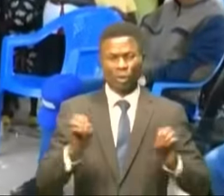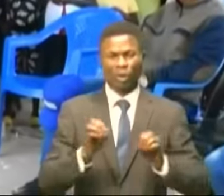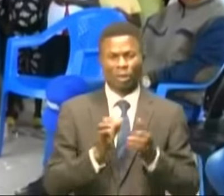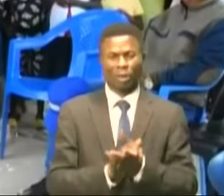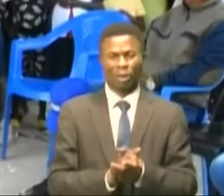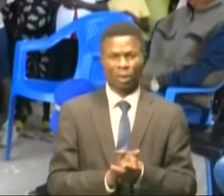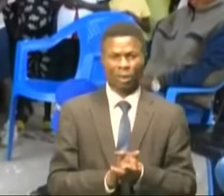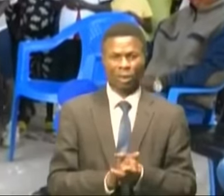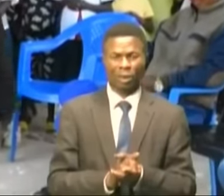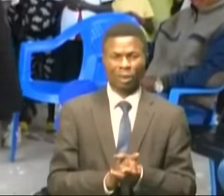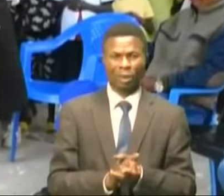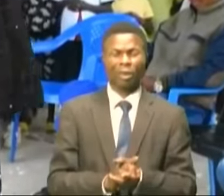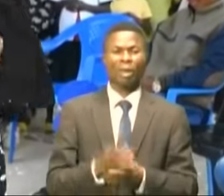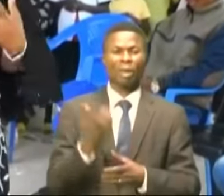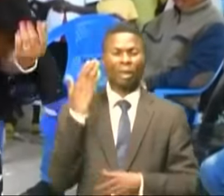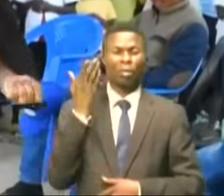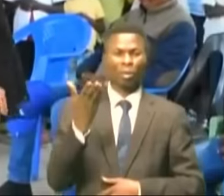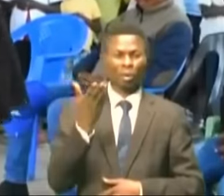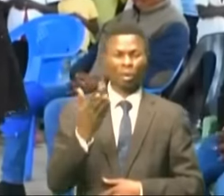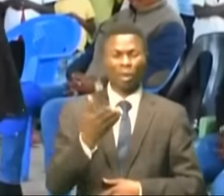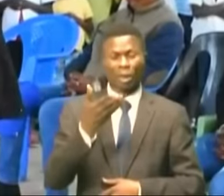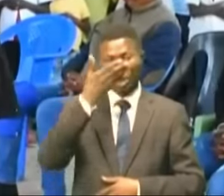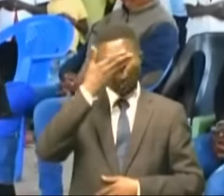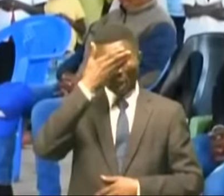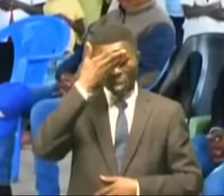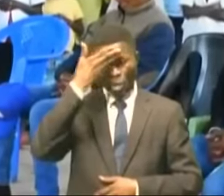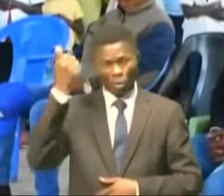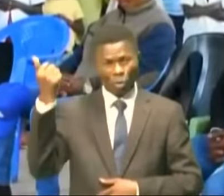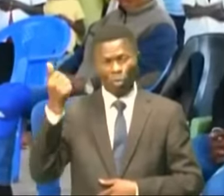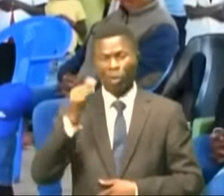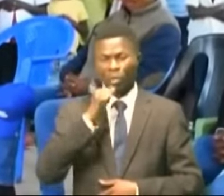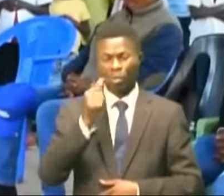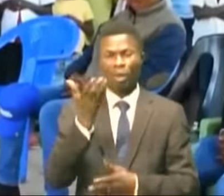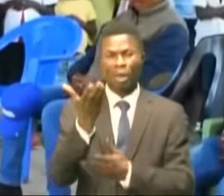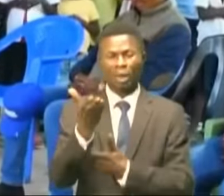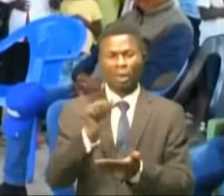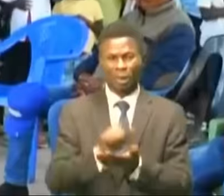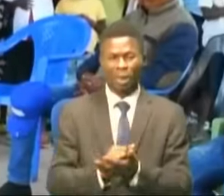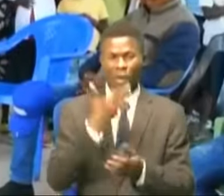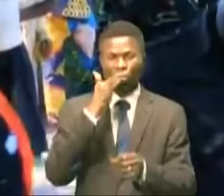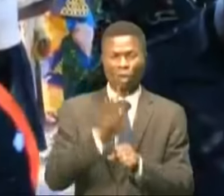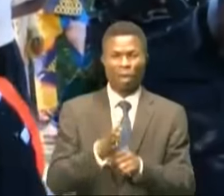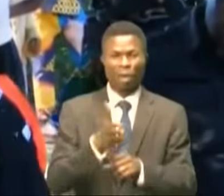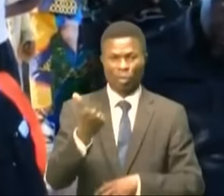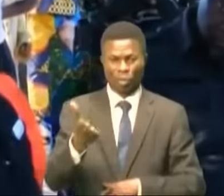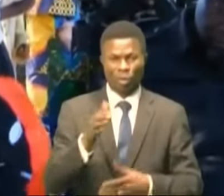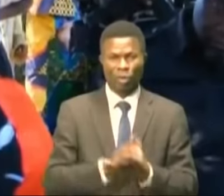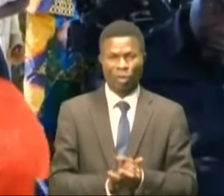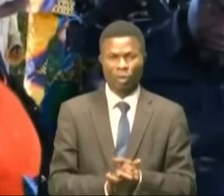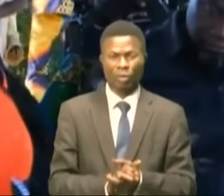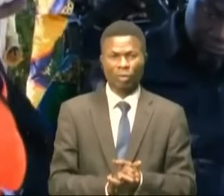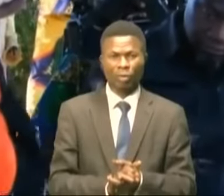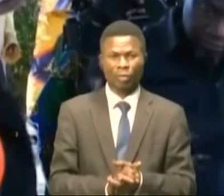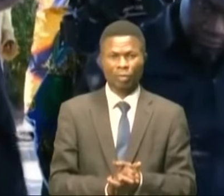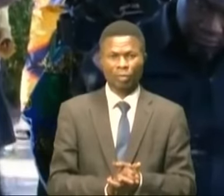tergiverser, Laetitia Nawezi n'a pas désobéi à sa sainte coutume qui est agir sans promettre.